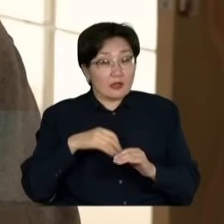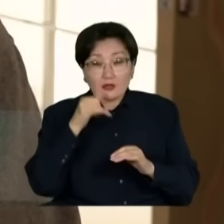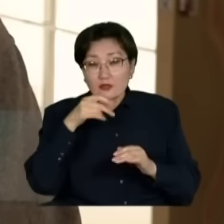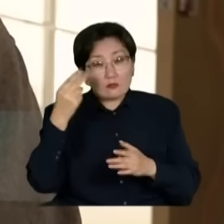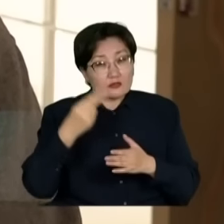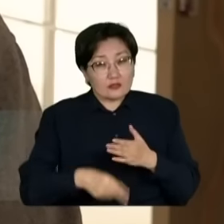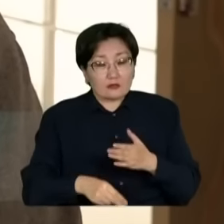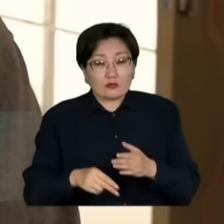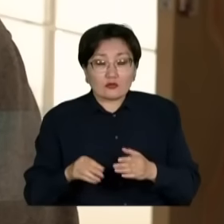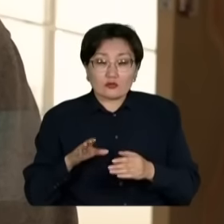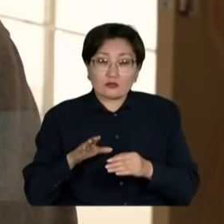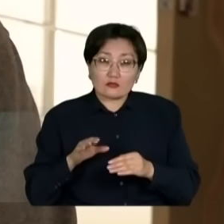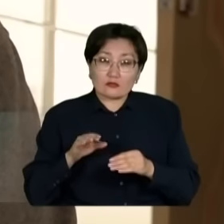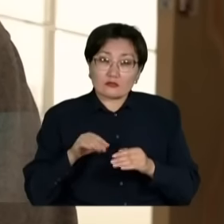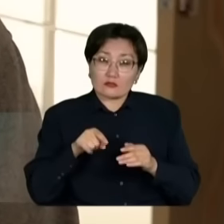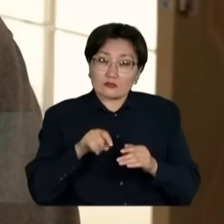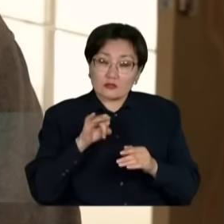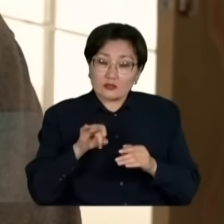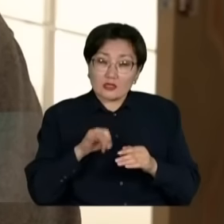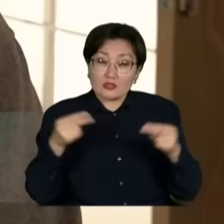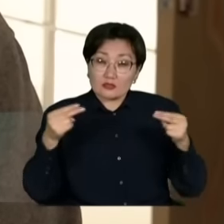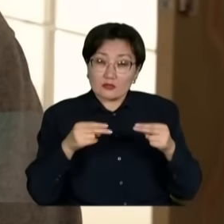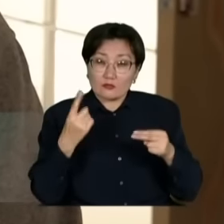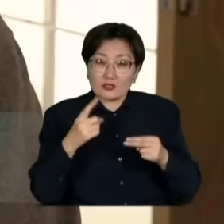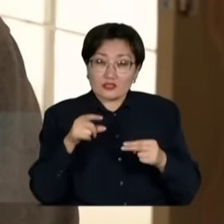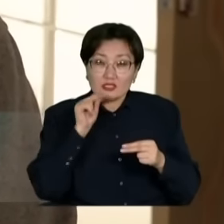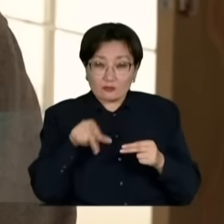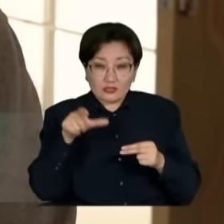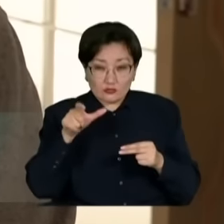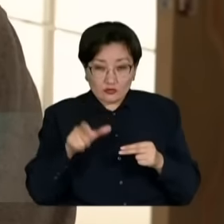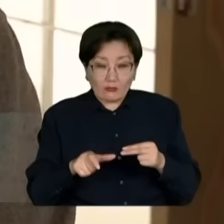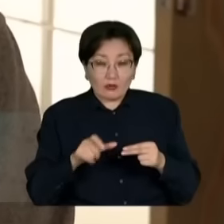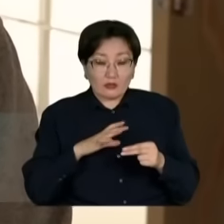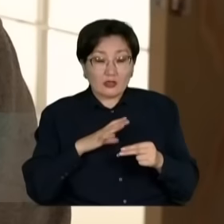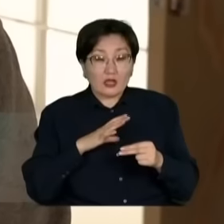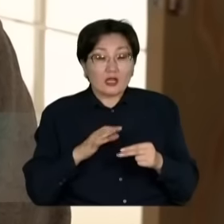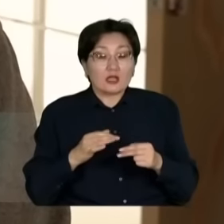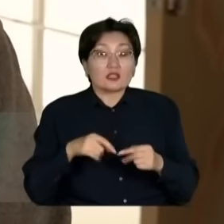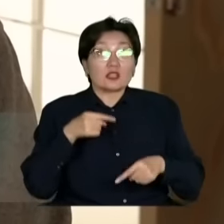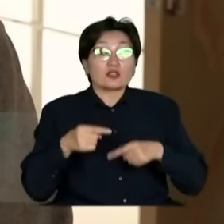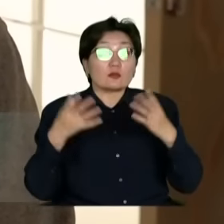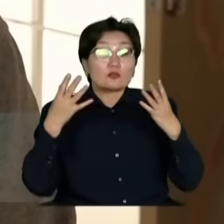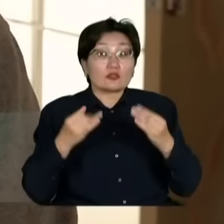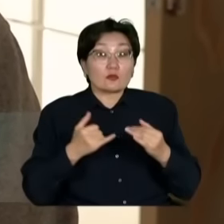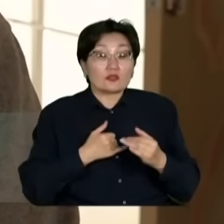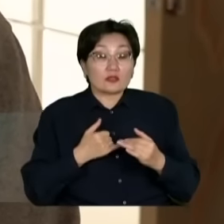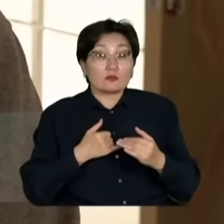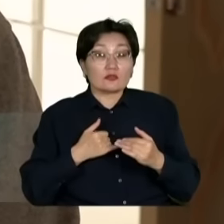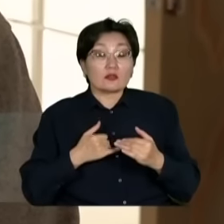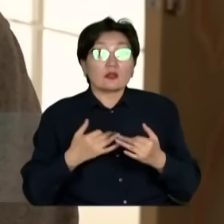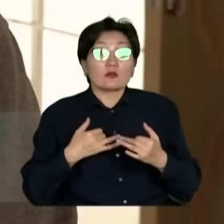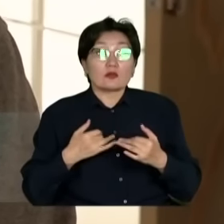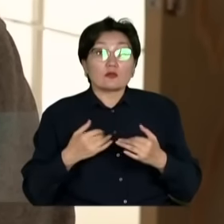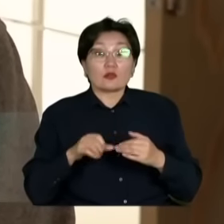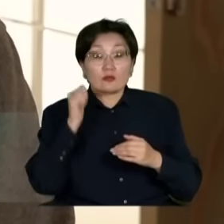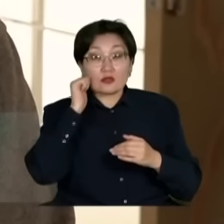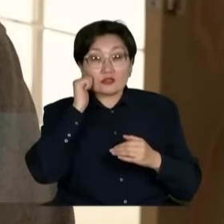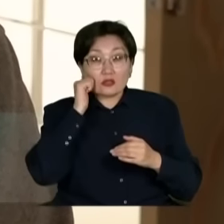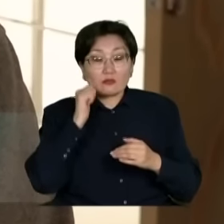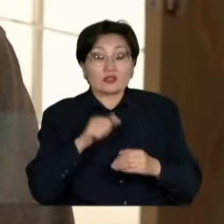рукоприкладчик и свидетель один из подсудимых А на следующий день у нас чудотворного образом бабушка